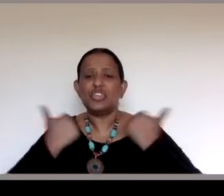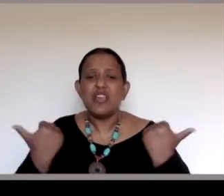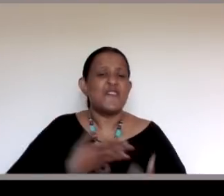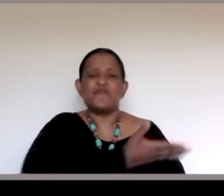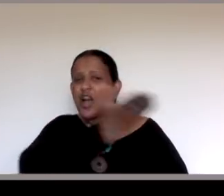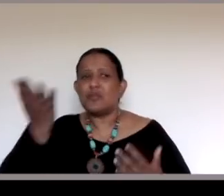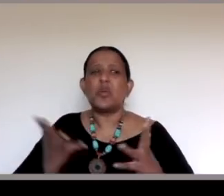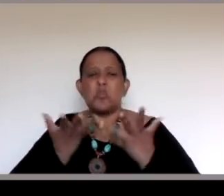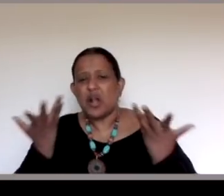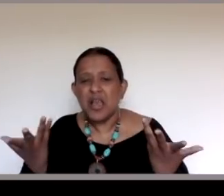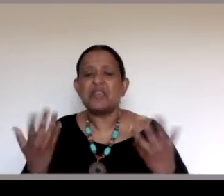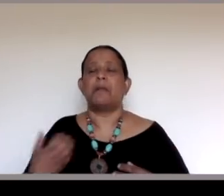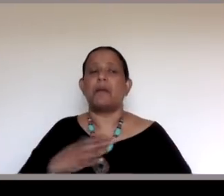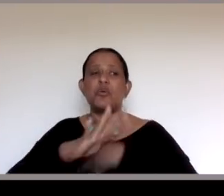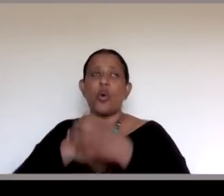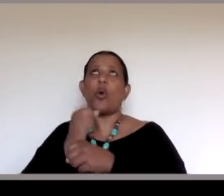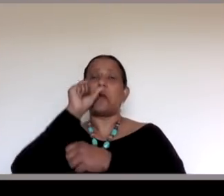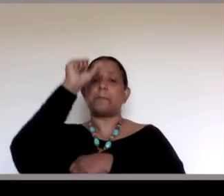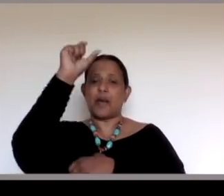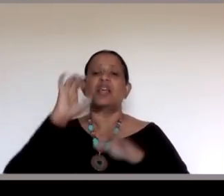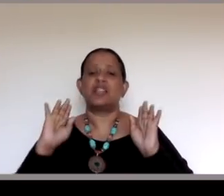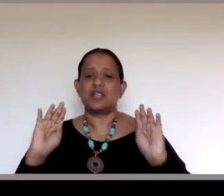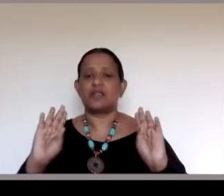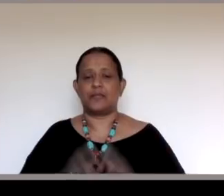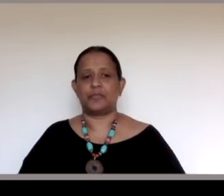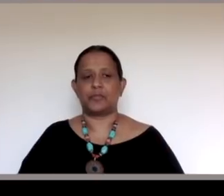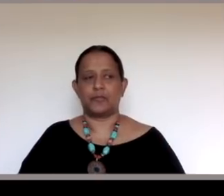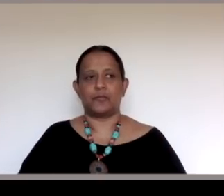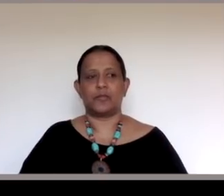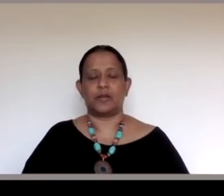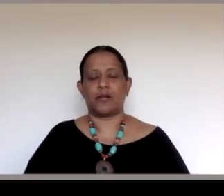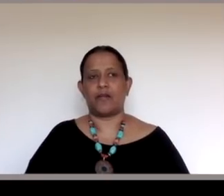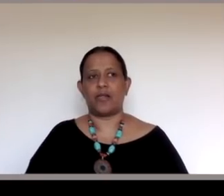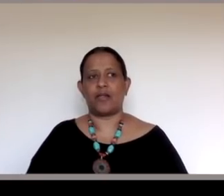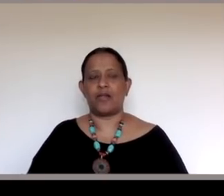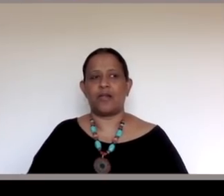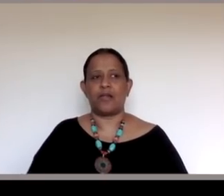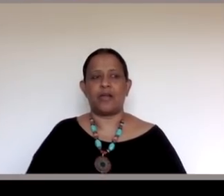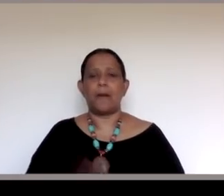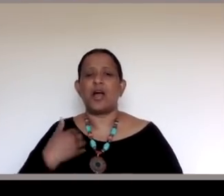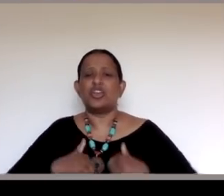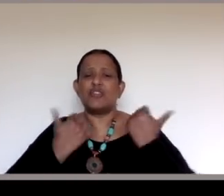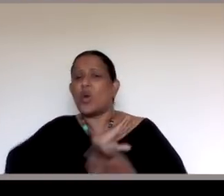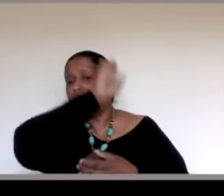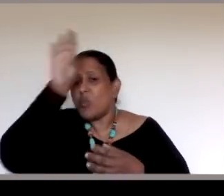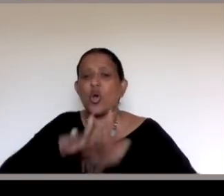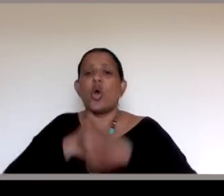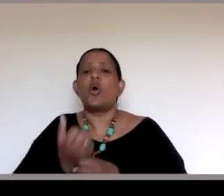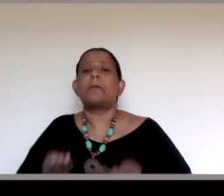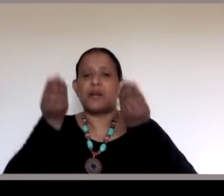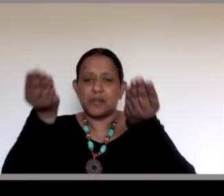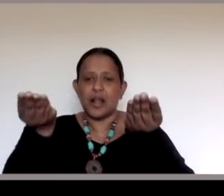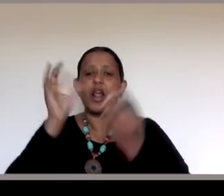மட தேங்க அத்த கேசூ மேனவ இனி இப்பொழுது தொடும் முள்ளு மணியின் மபோஹன்ஸ் எட்ட பார வேணும் முள்ளுமையாக உமக்கு ஒப்பு கொடுக்கின்றே இயேசு கிறிஸ்து சுவாம்சிகே நாமம்